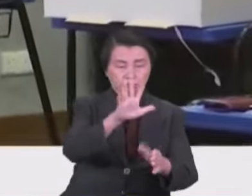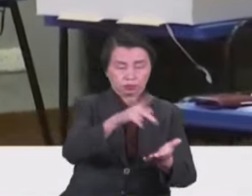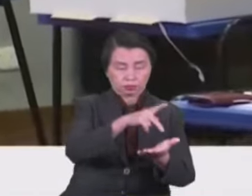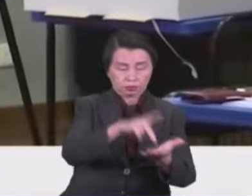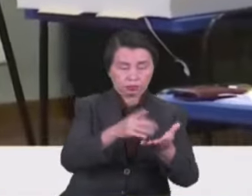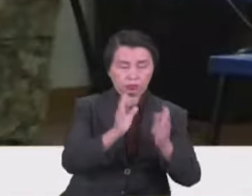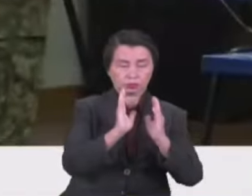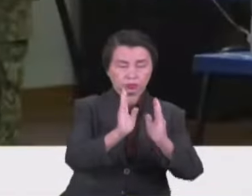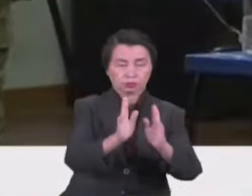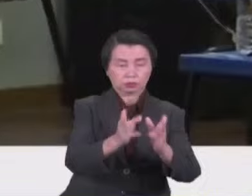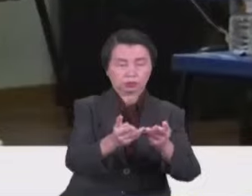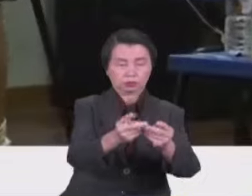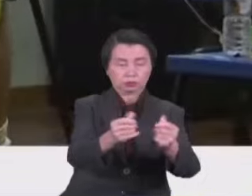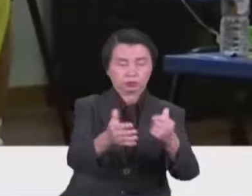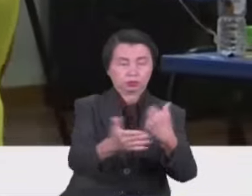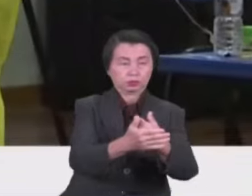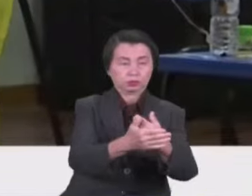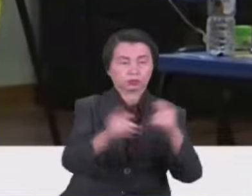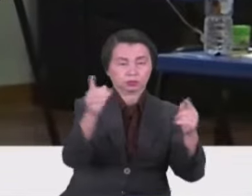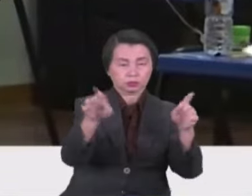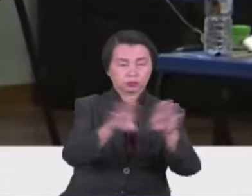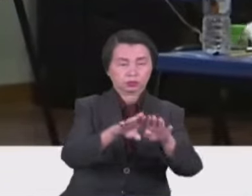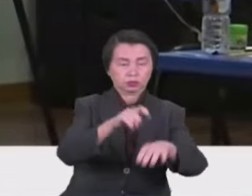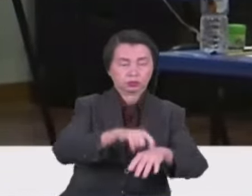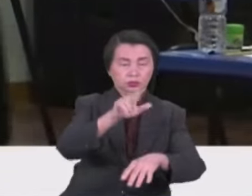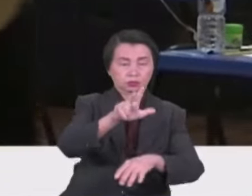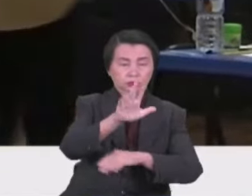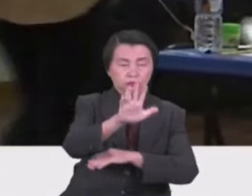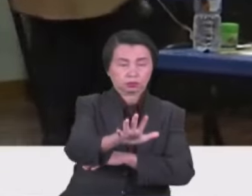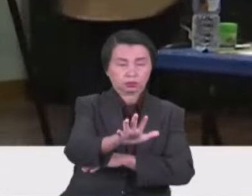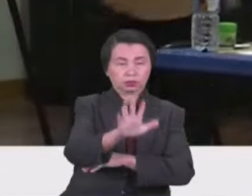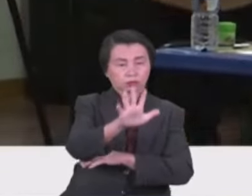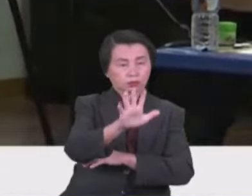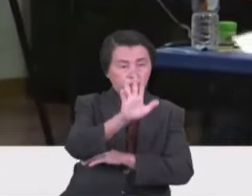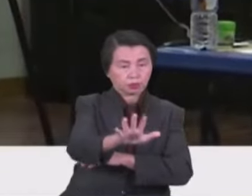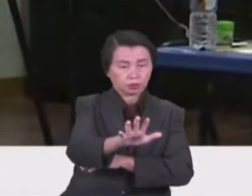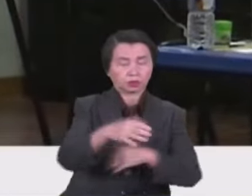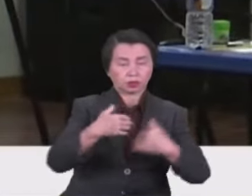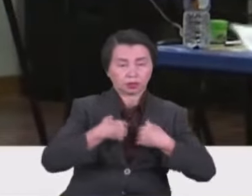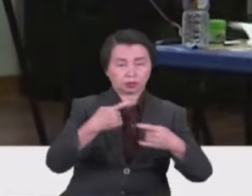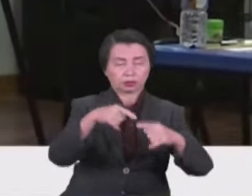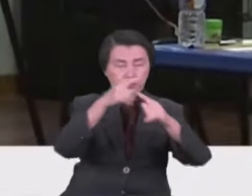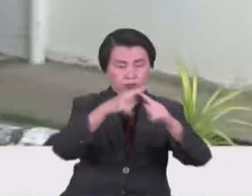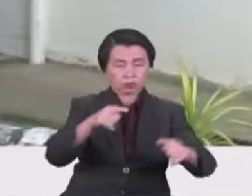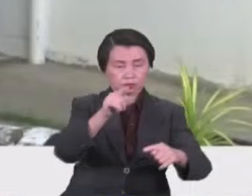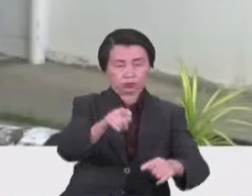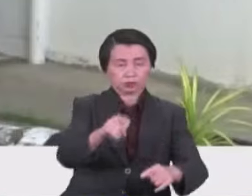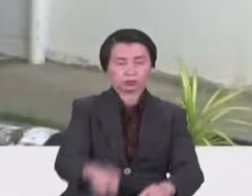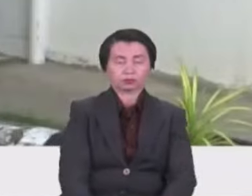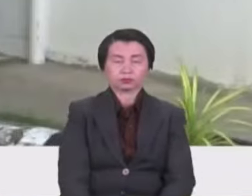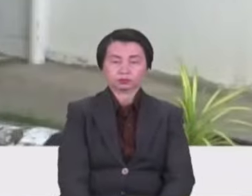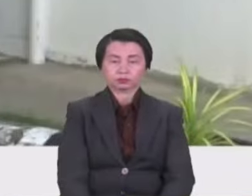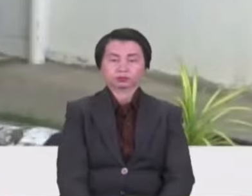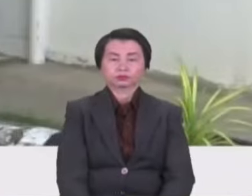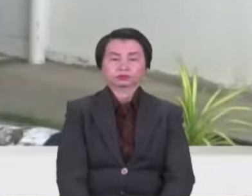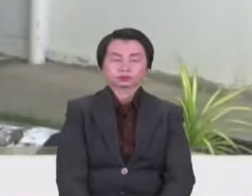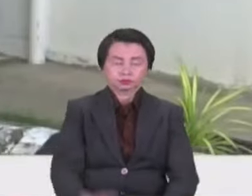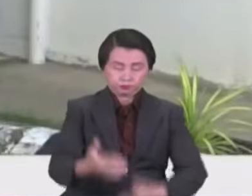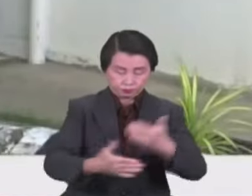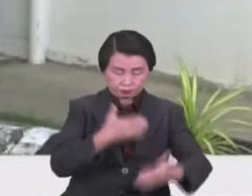berjalan dengan lancar sehingga ditutup pukul 5 petang tadi. Pengundian berlangsung di Dewan Seri Mawar. Proses undi